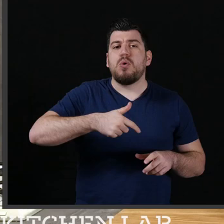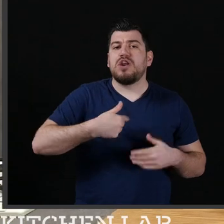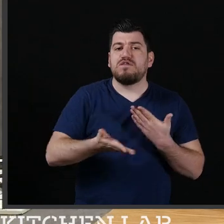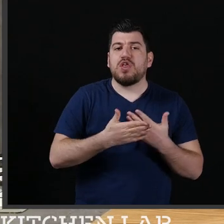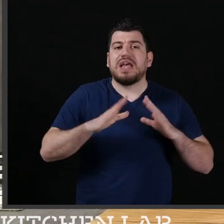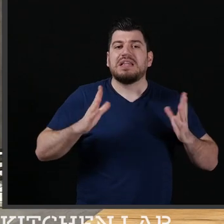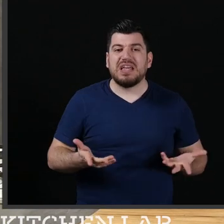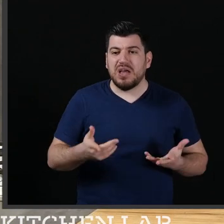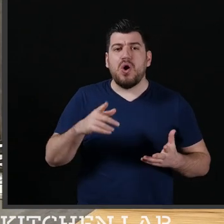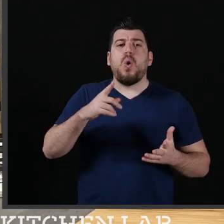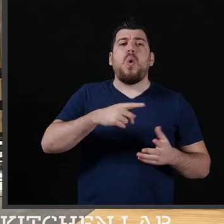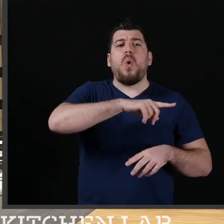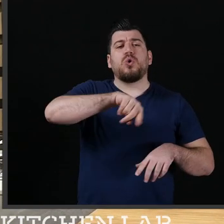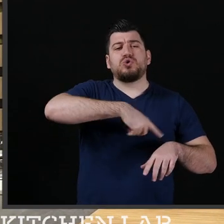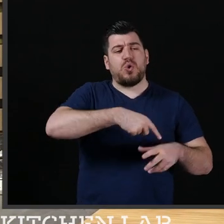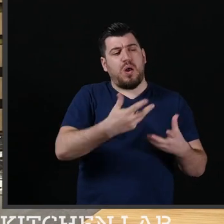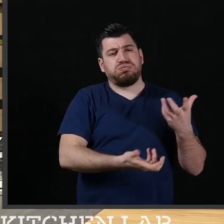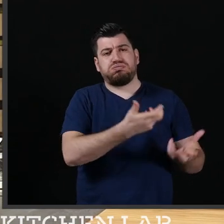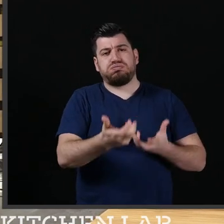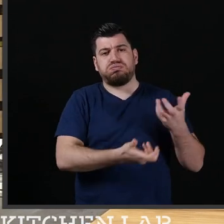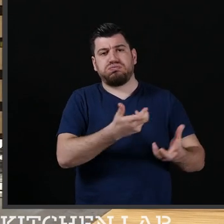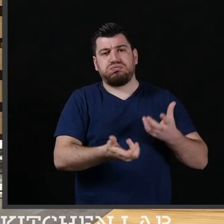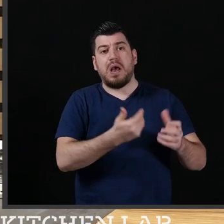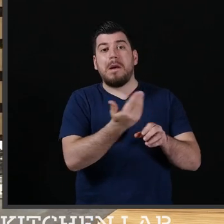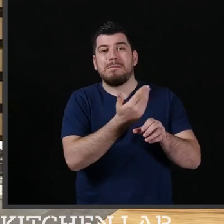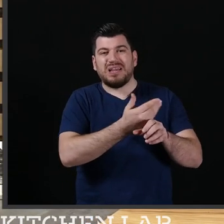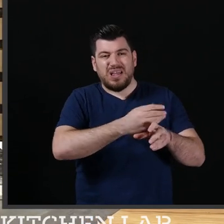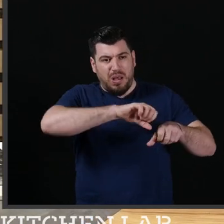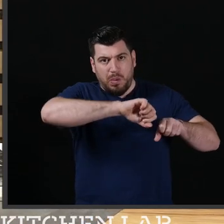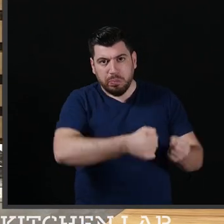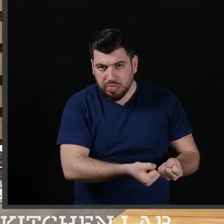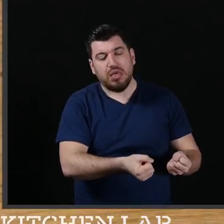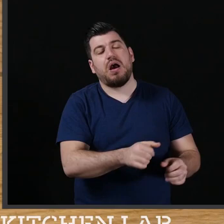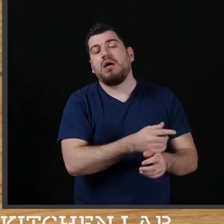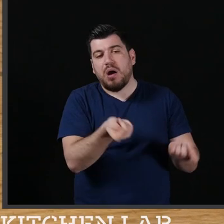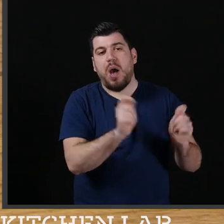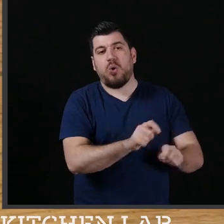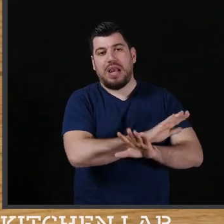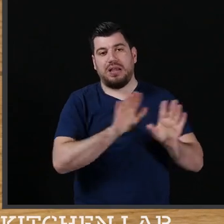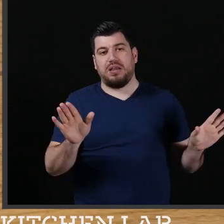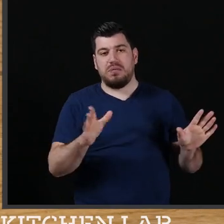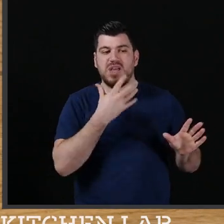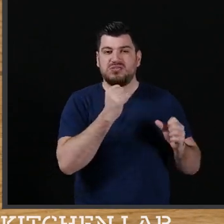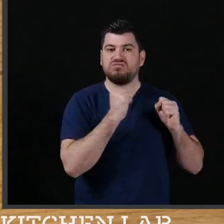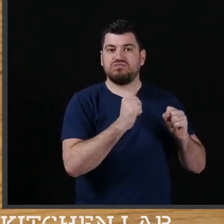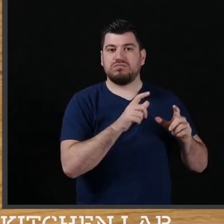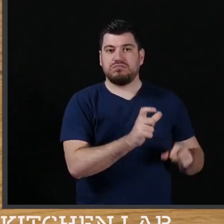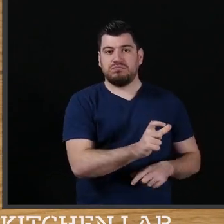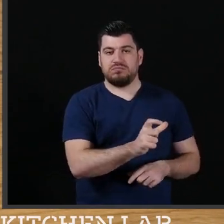βράσουμε, δεν πρόκειται οι πατάτες μας ποτέ να σπάσουν και να πιάσουν μια κρούστα από πάνω. Λοιπόν, στίβουμε ένα λεμονάκι